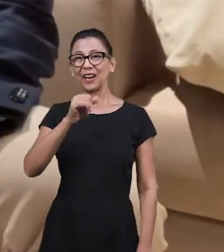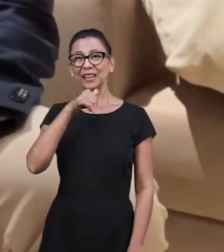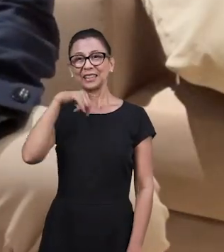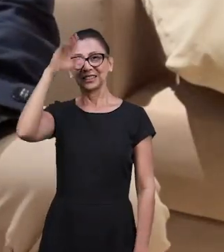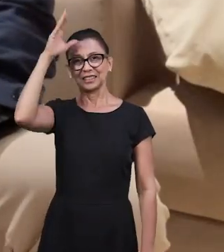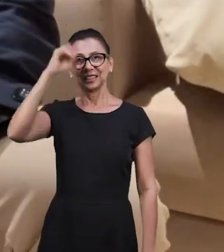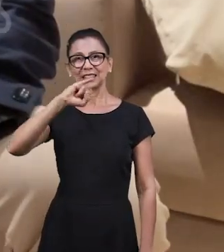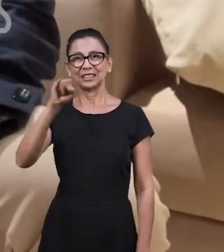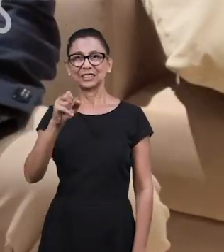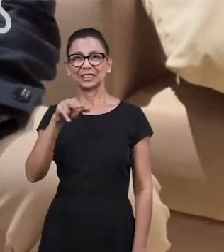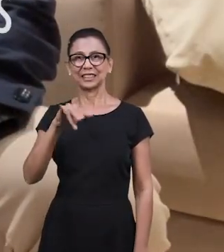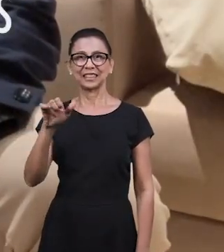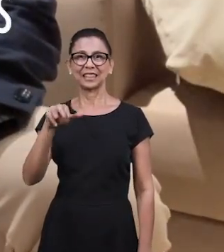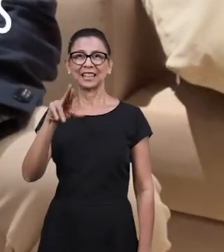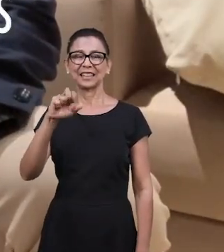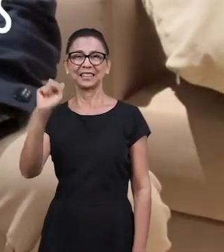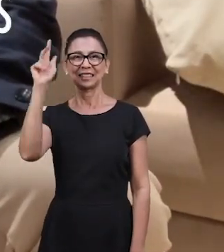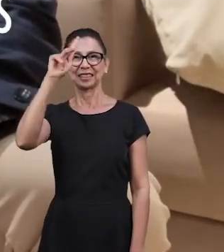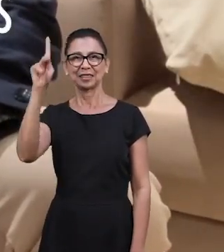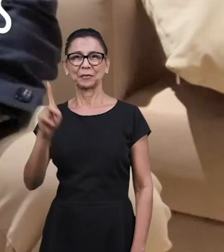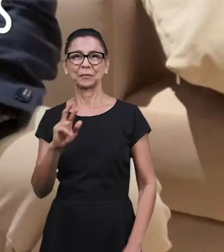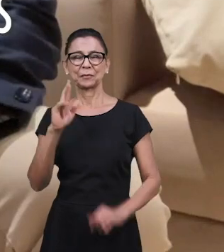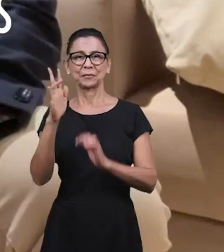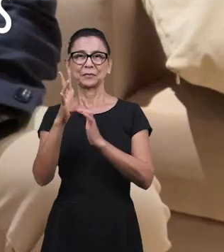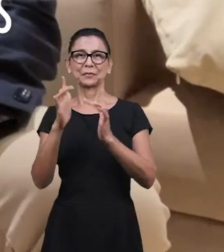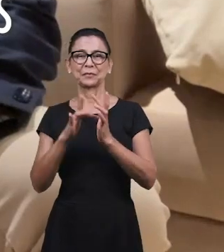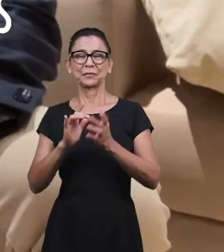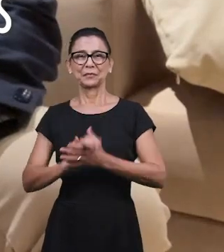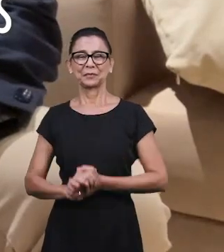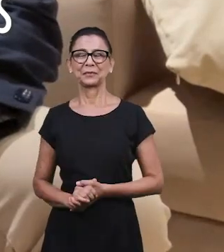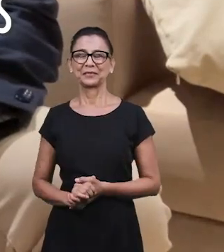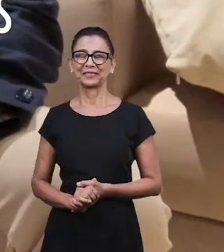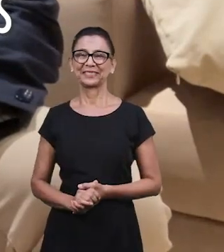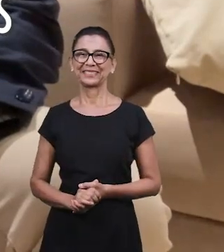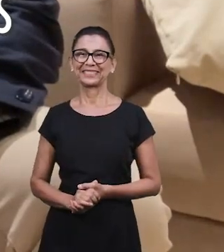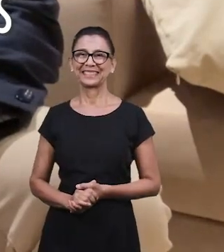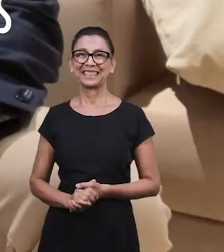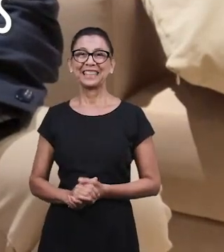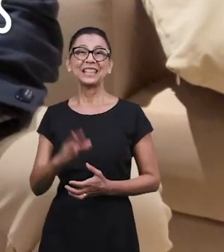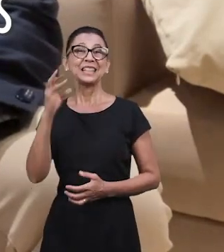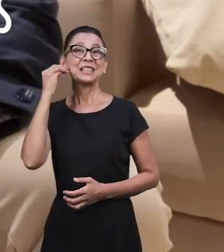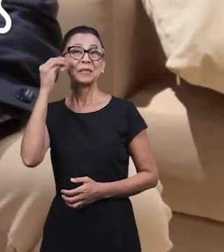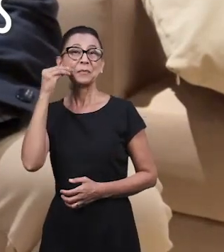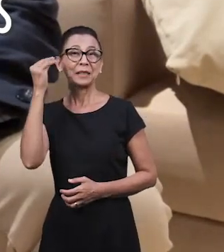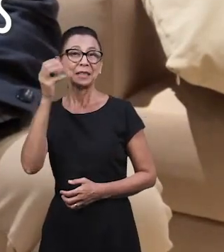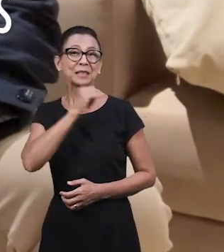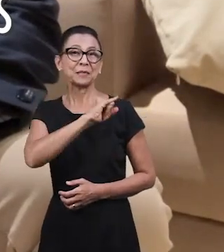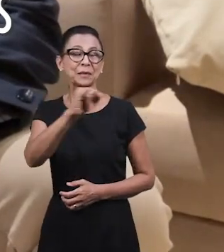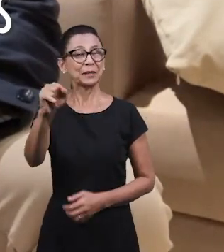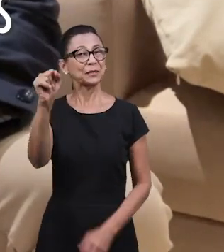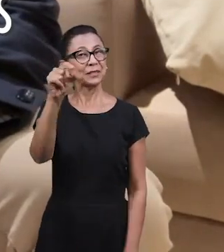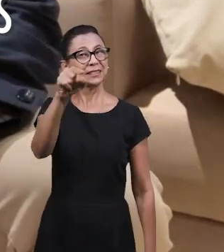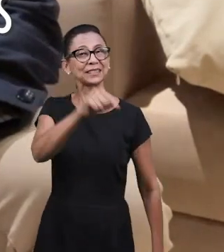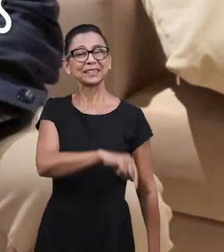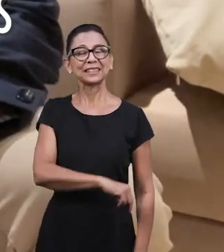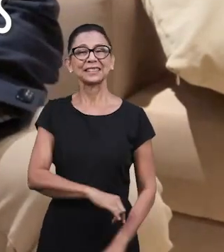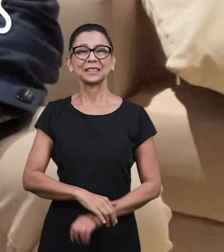Oh, tia Janaína. Oh, mes frères et sœurs, la paix du Seigneur Jésus. Nous voulons raconter une expérience à